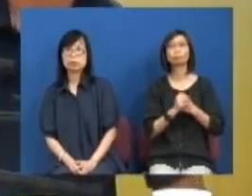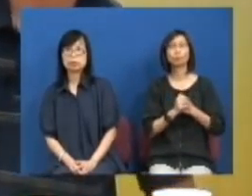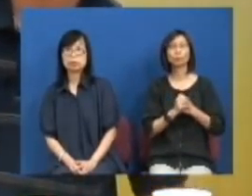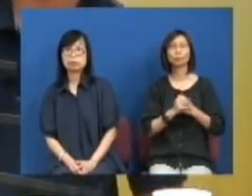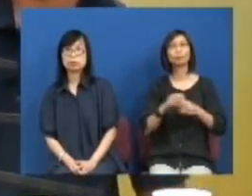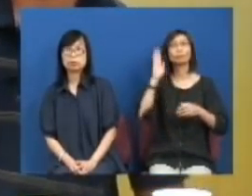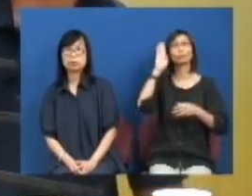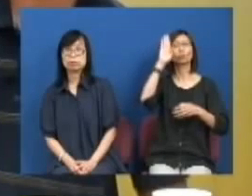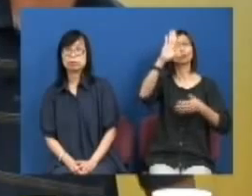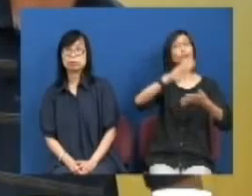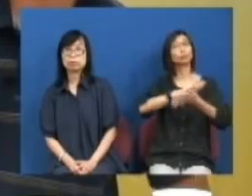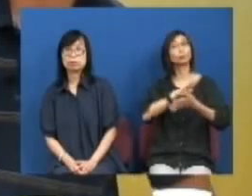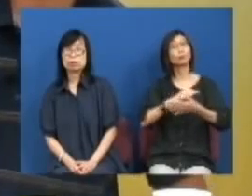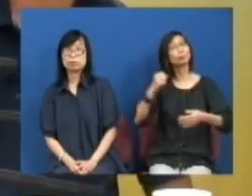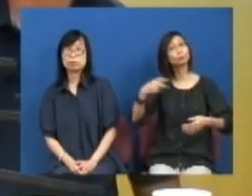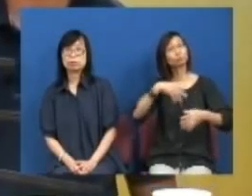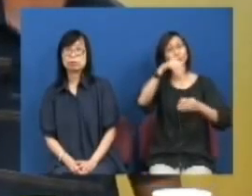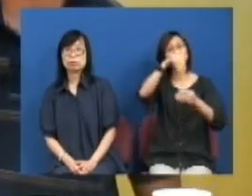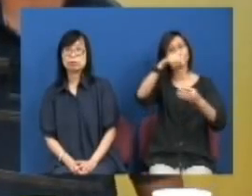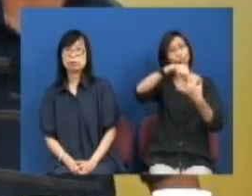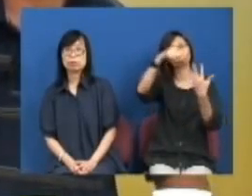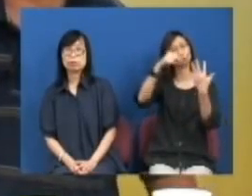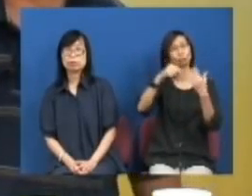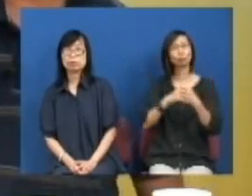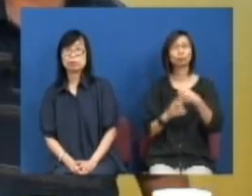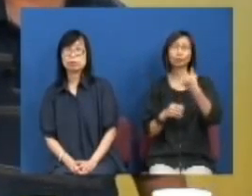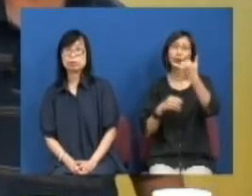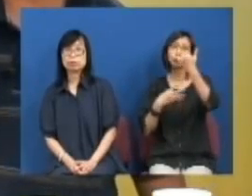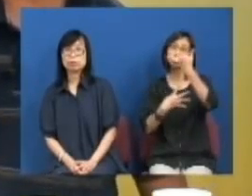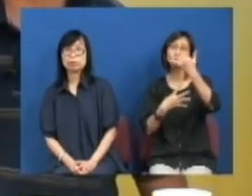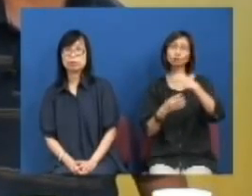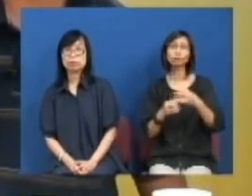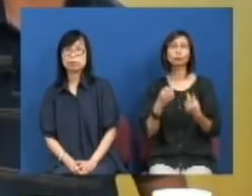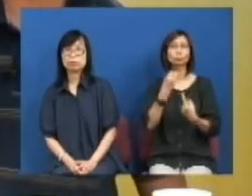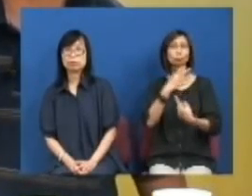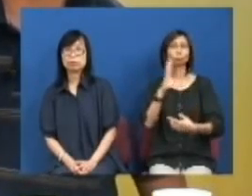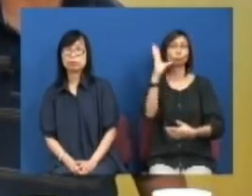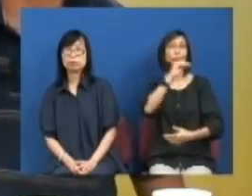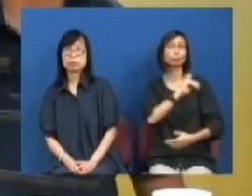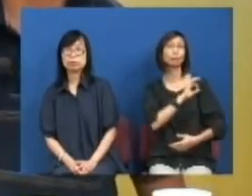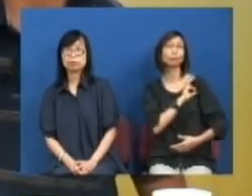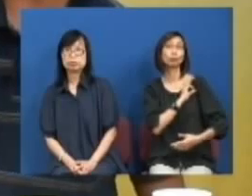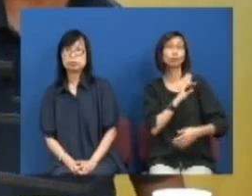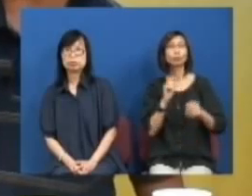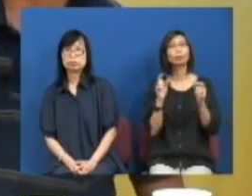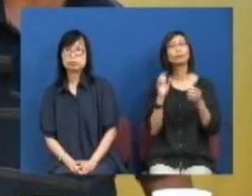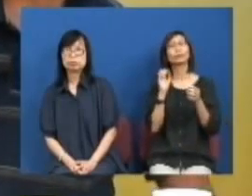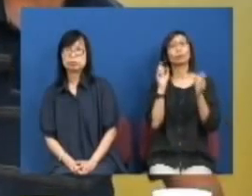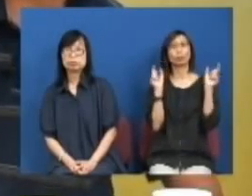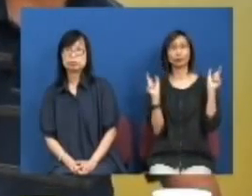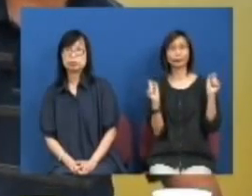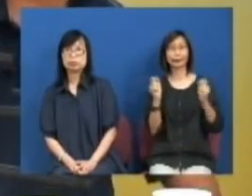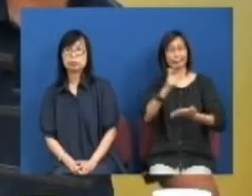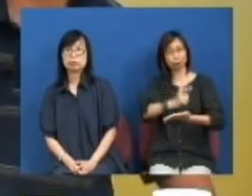就選過啦嘅一個六四燭光晚會。咁我諗其實個意義都會幾重要嘅。